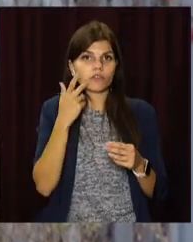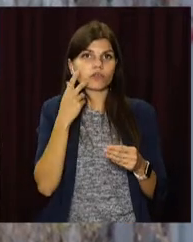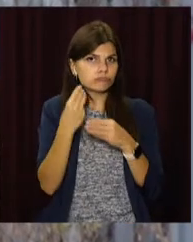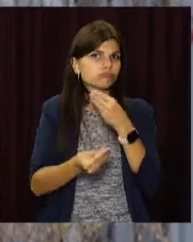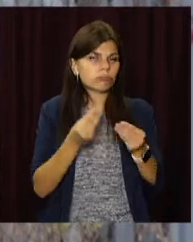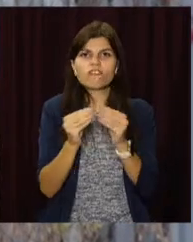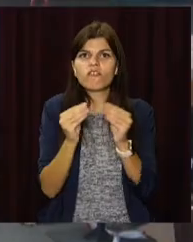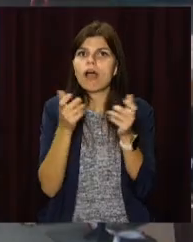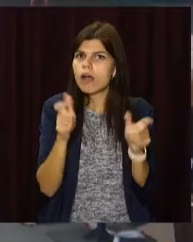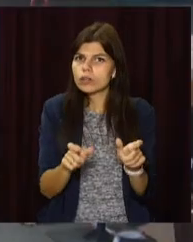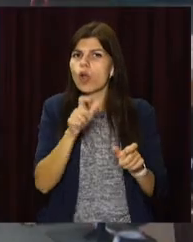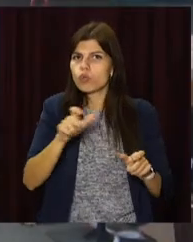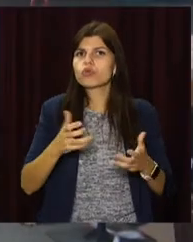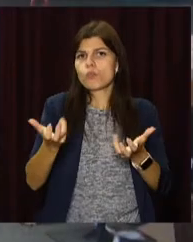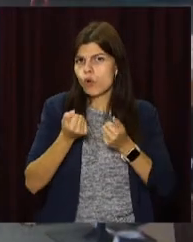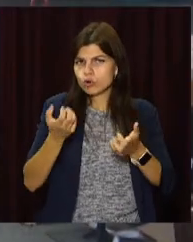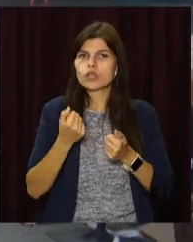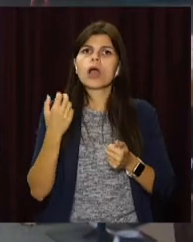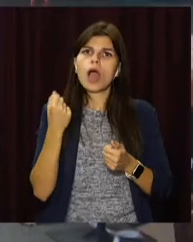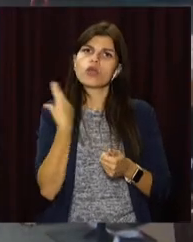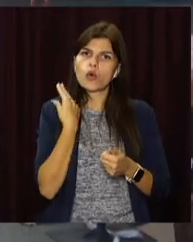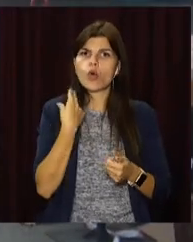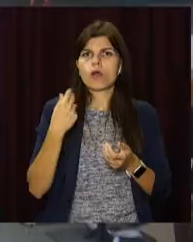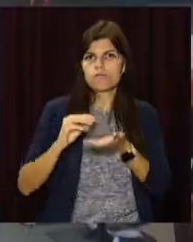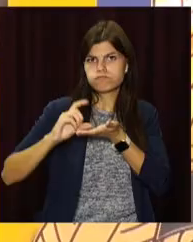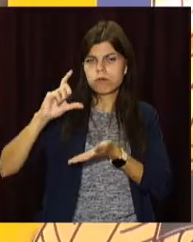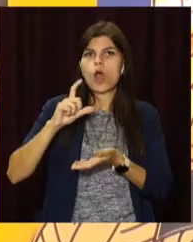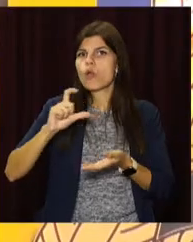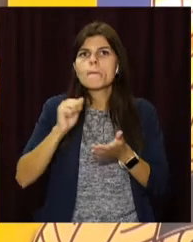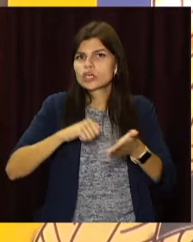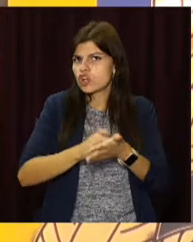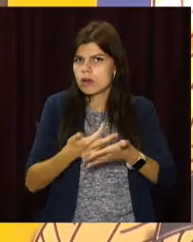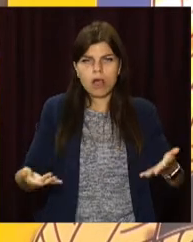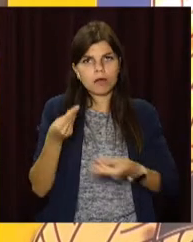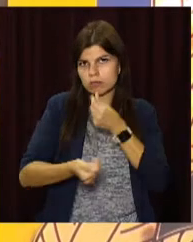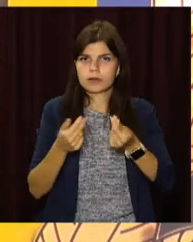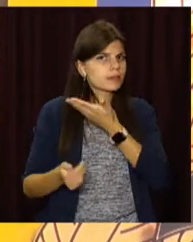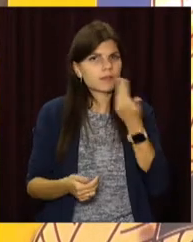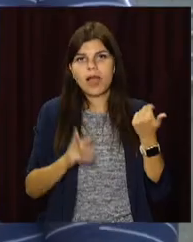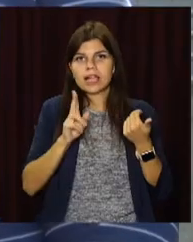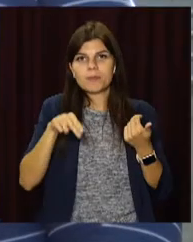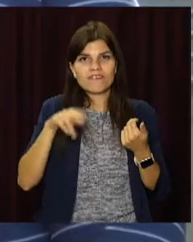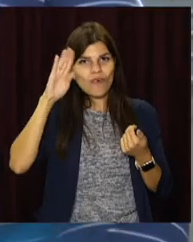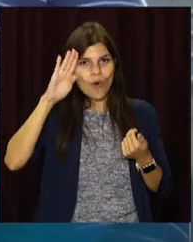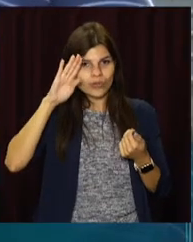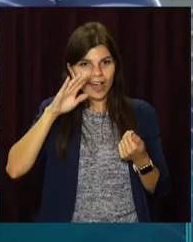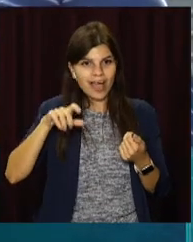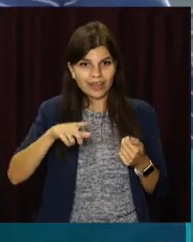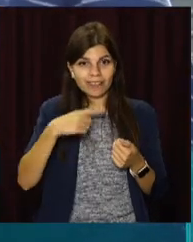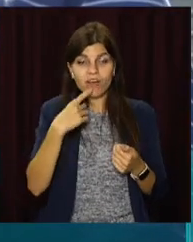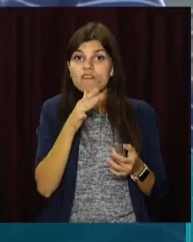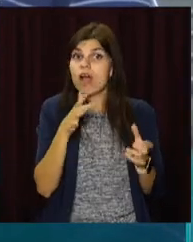послуги під час карантину. Люди їх отримували, але з різних причин не оплачували, зазначають УКП «Дніпроводоканал». В період карантину